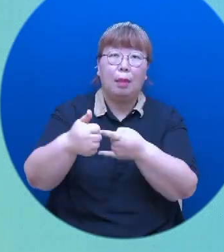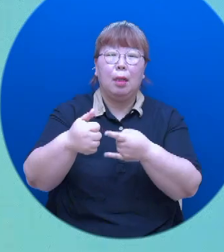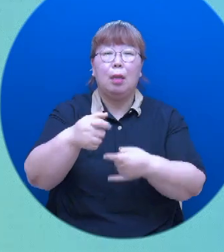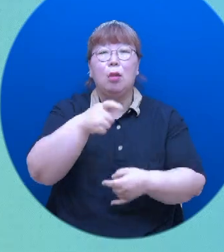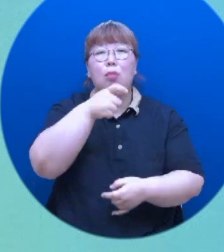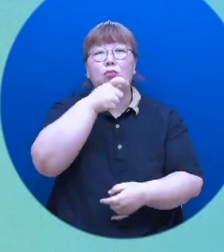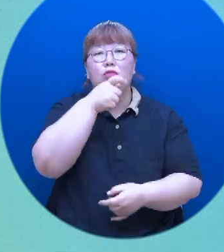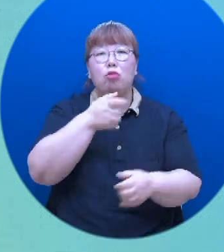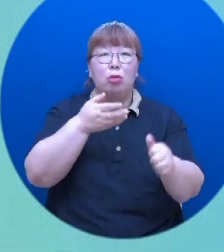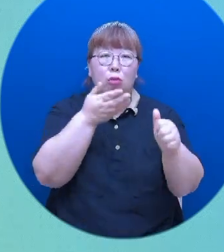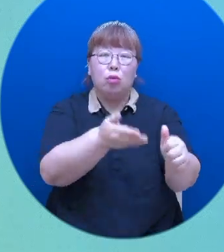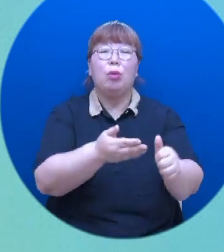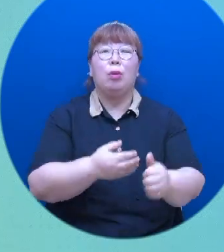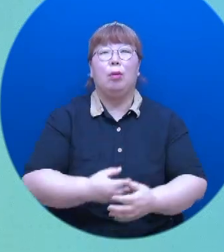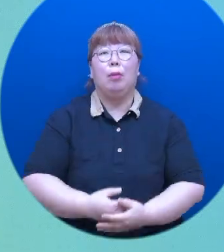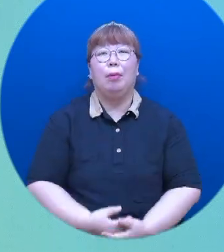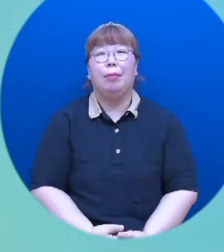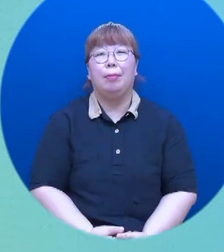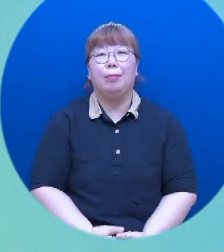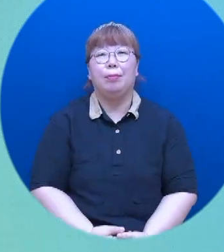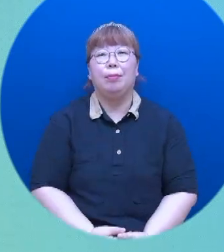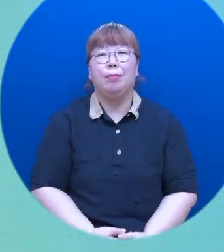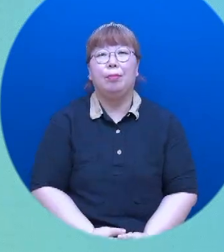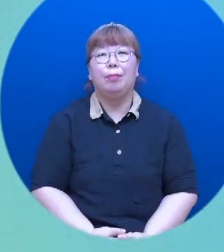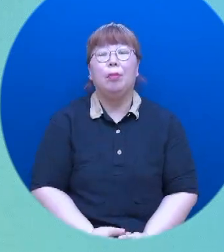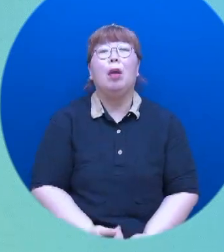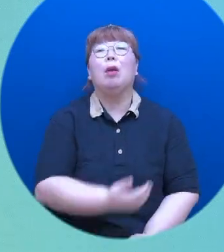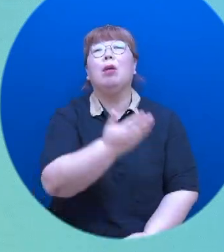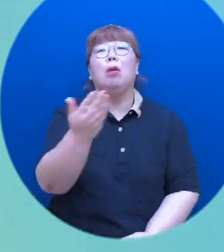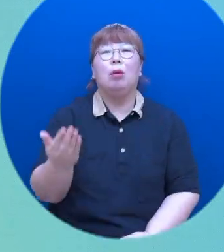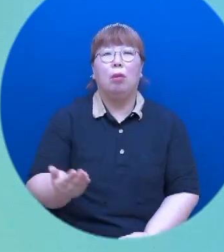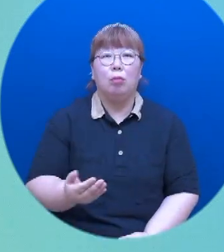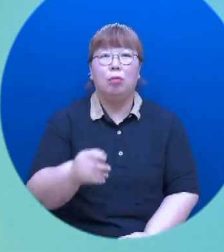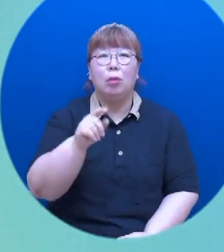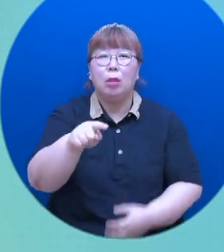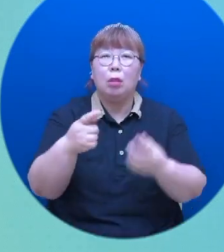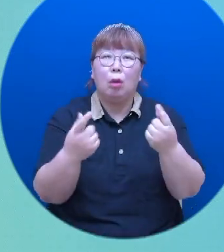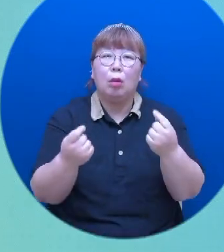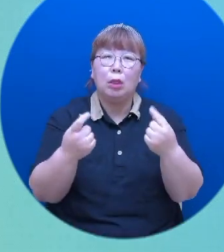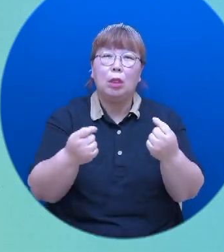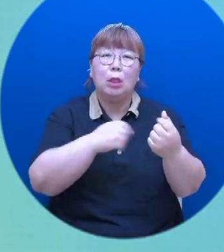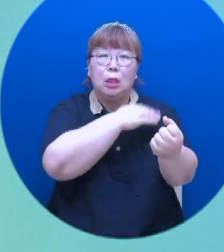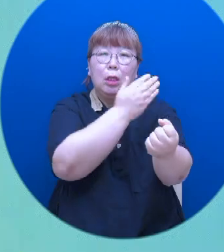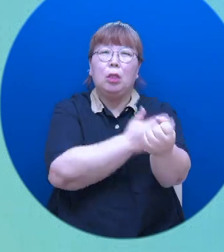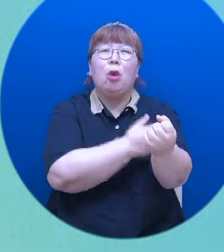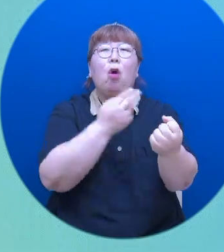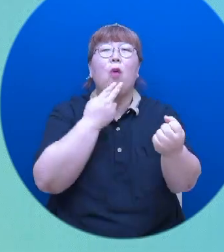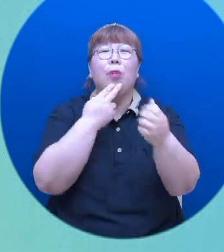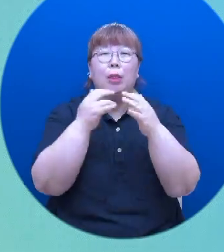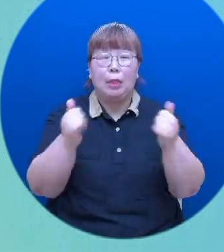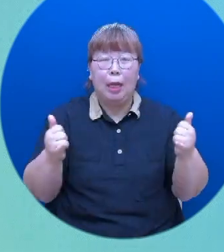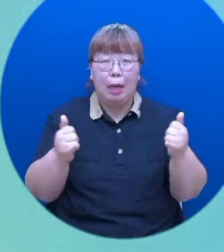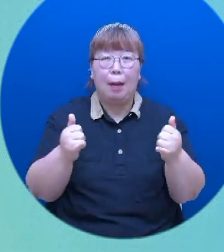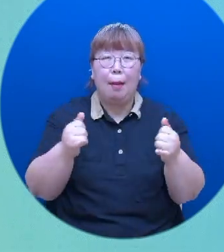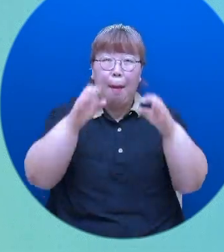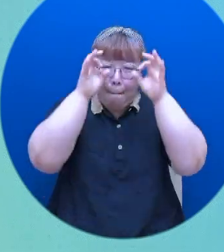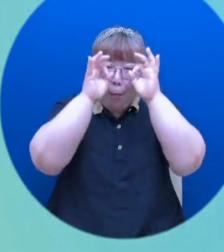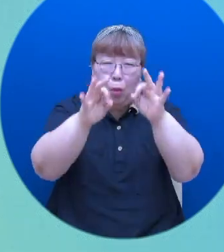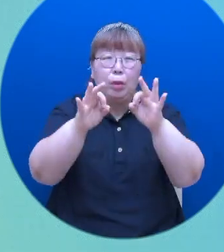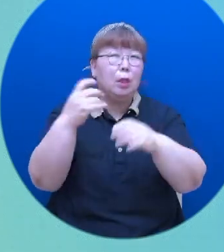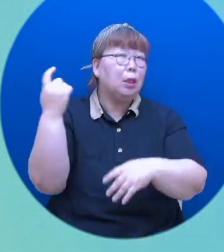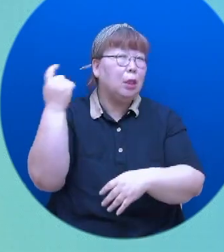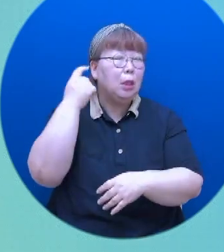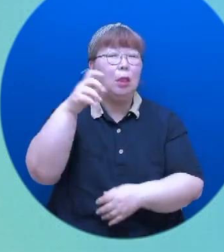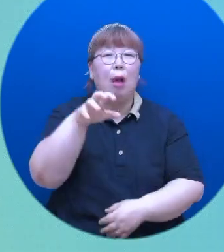채워주는 일을 하시는 거죠. 여러분, 이것이 실력 없는 그들로 하여금 보이는 것, 들려지는 것 앞에